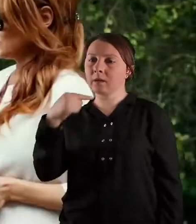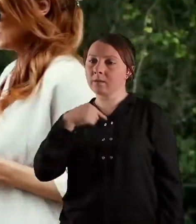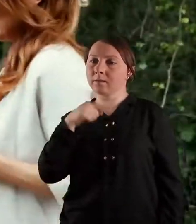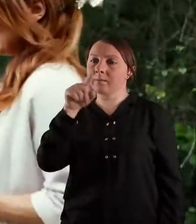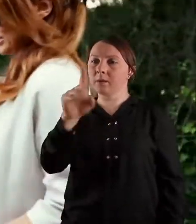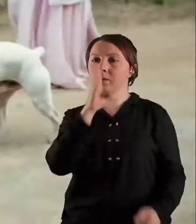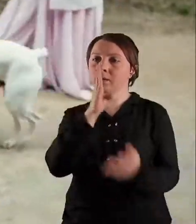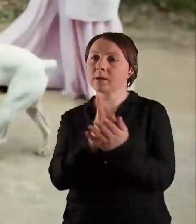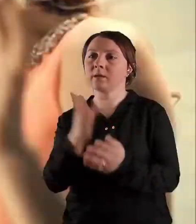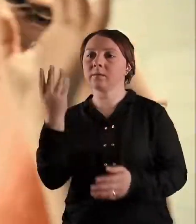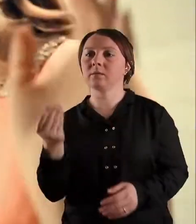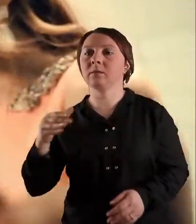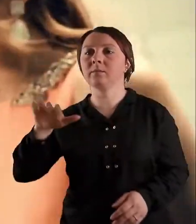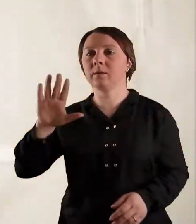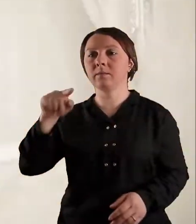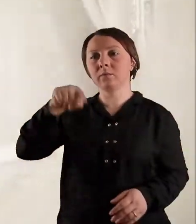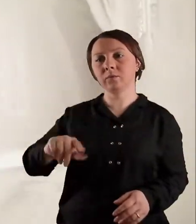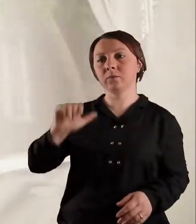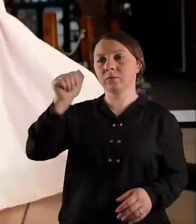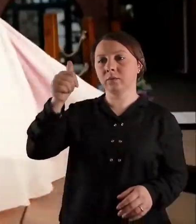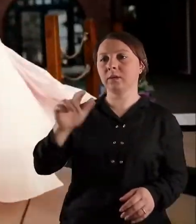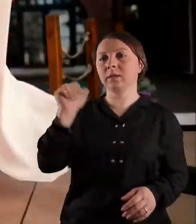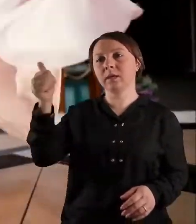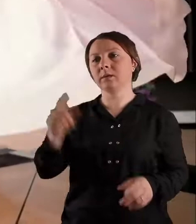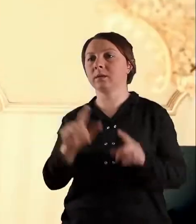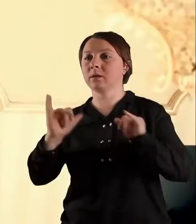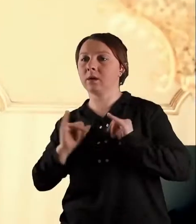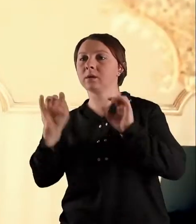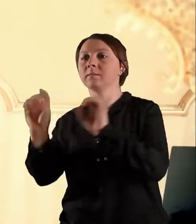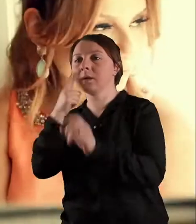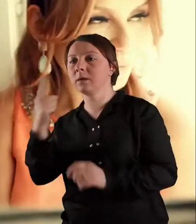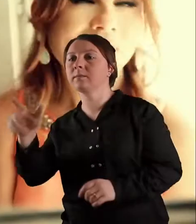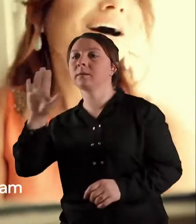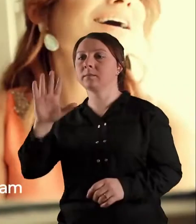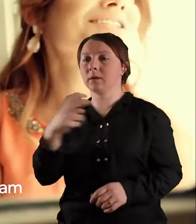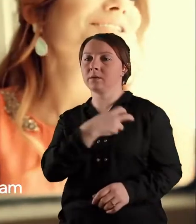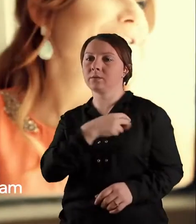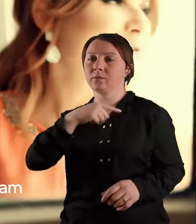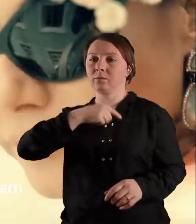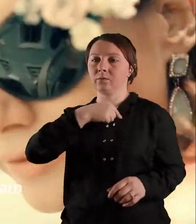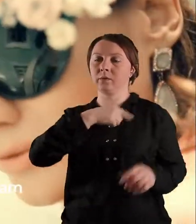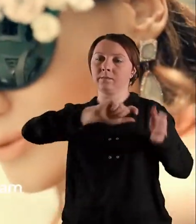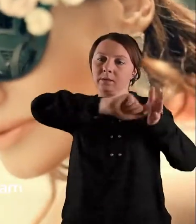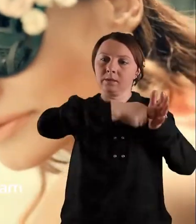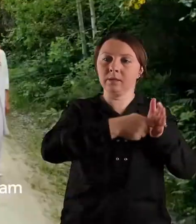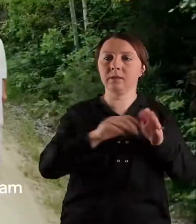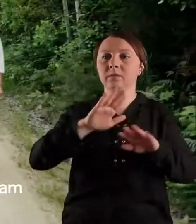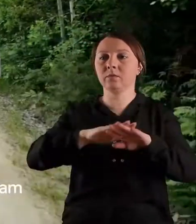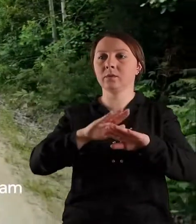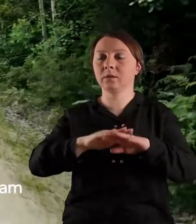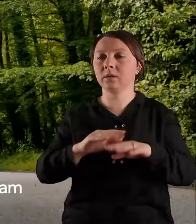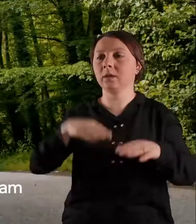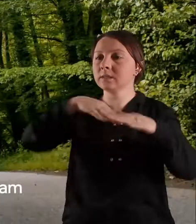sayamam. Ben o kadar emin olamam, bugünden yarına rahat bakamam. Aşkı yüreğime kilit